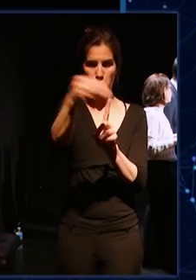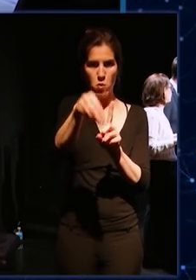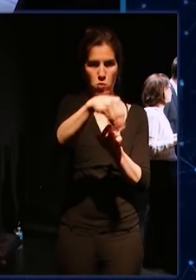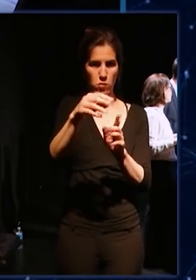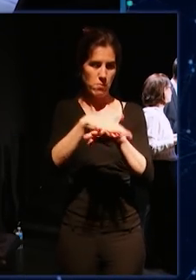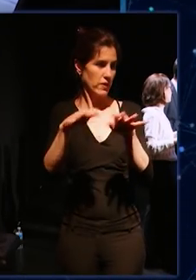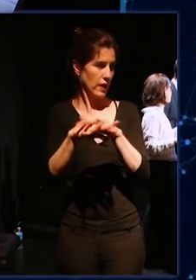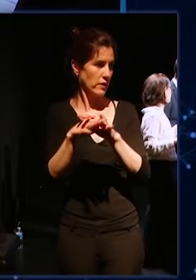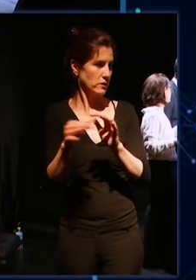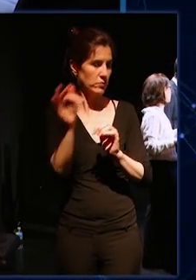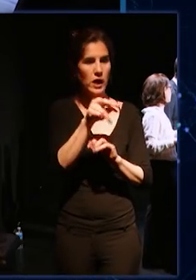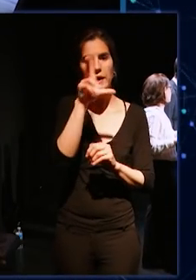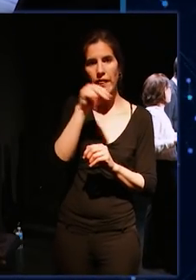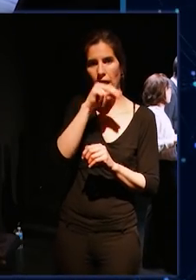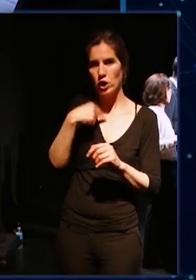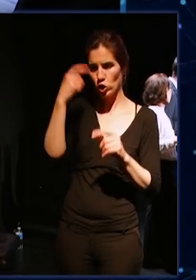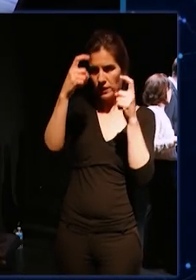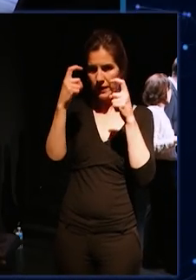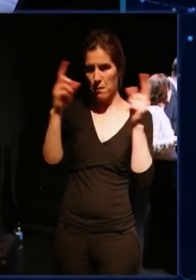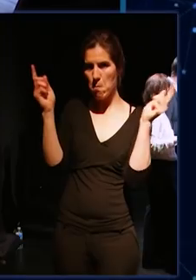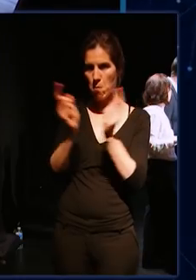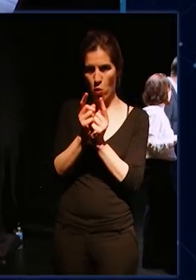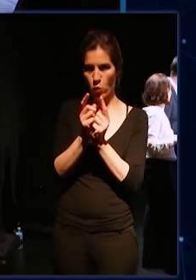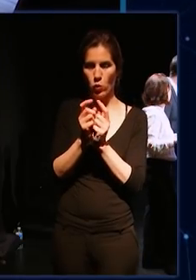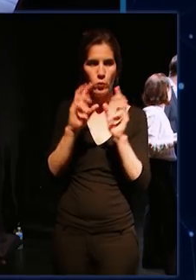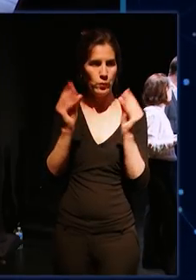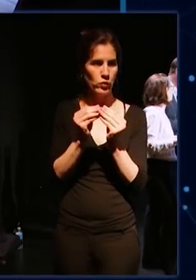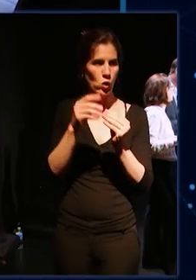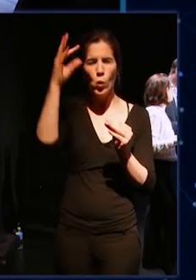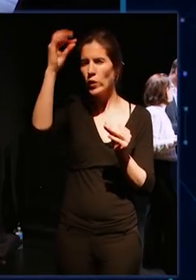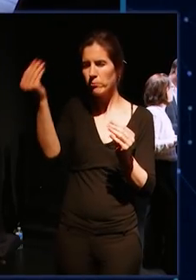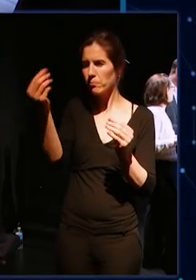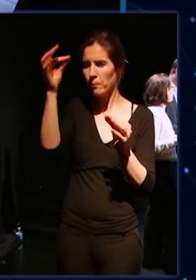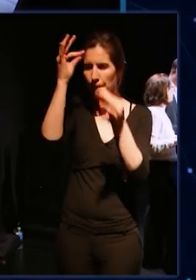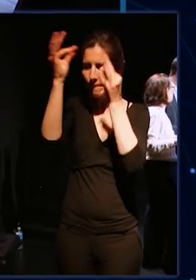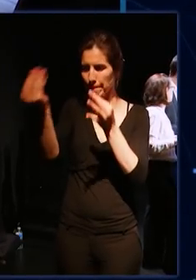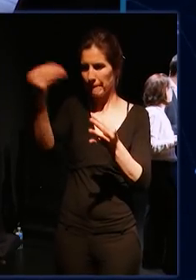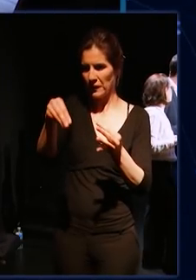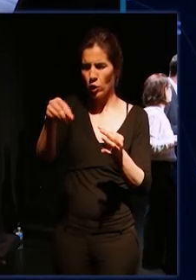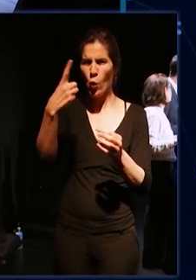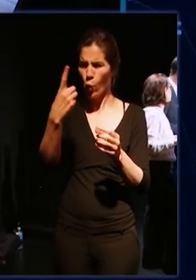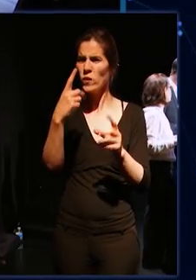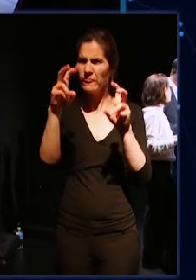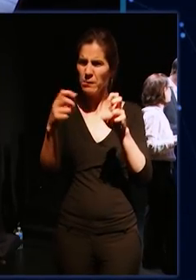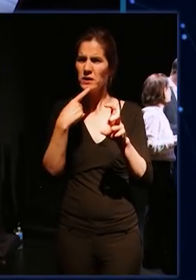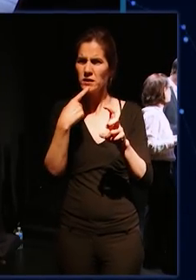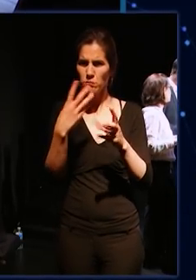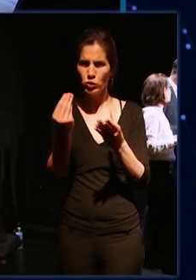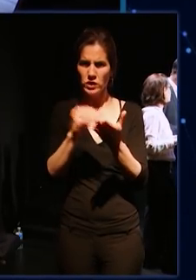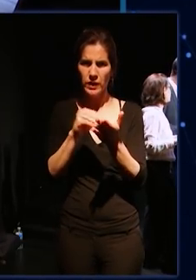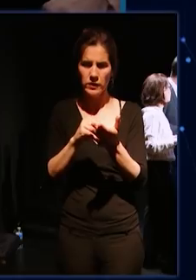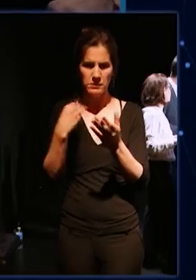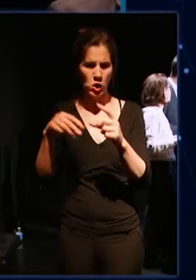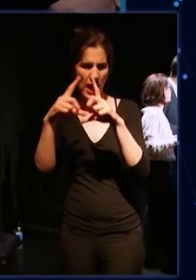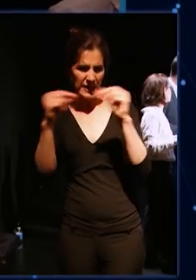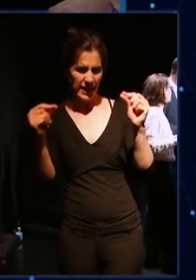Blanco. Jo intentaré ser molt breu, només una puntualització. Hi ha un tema que aquí ha sortit recurrentment, sobretot per tant per Esquerra